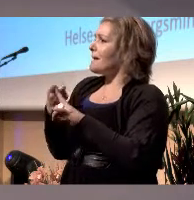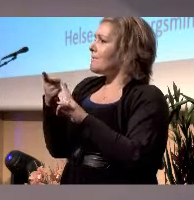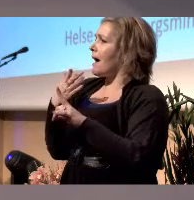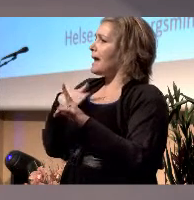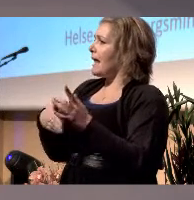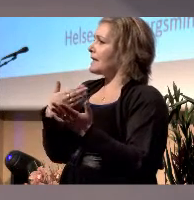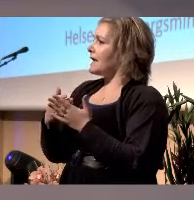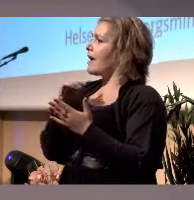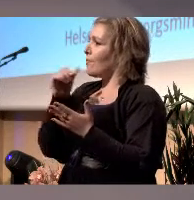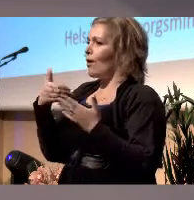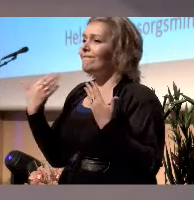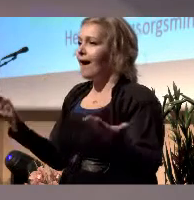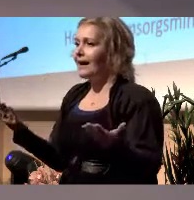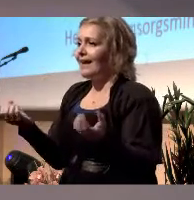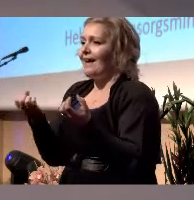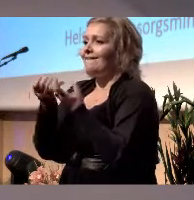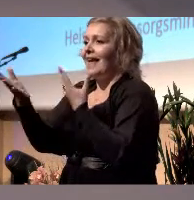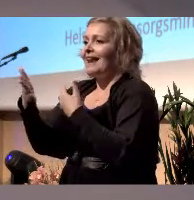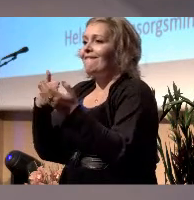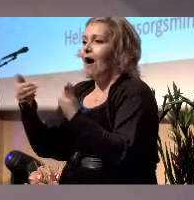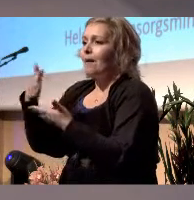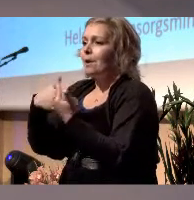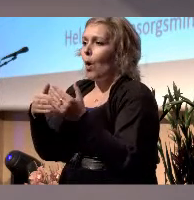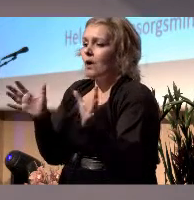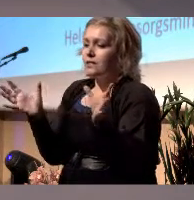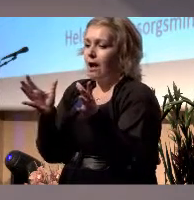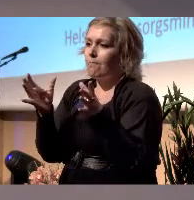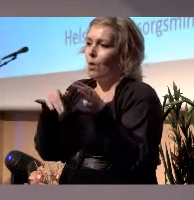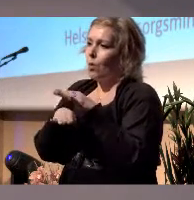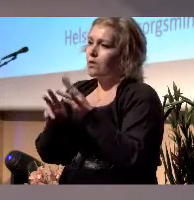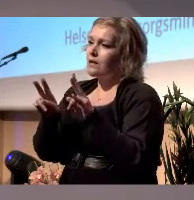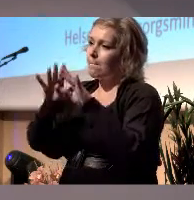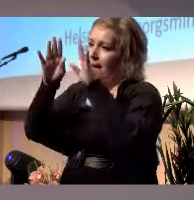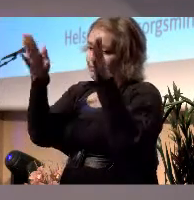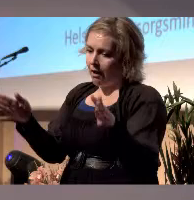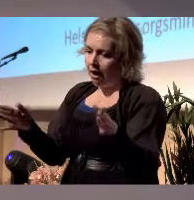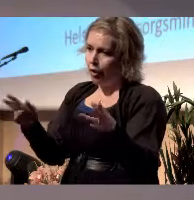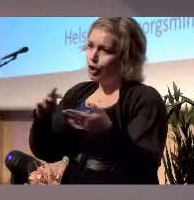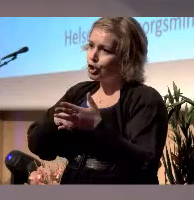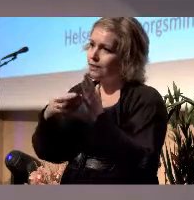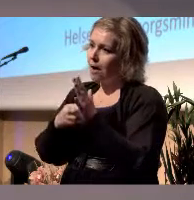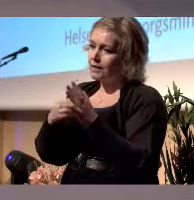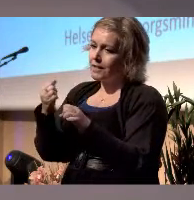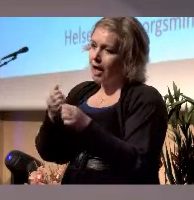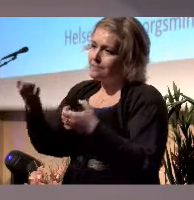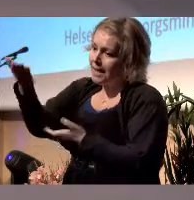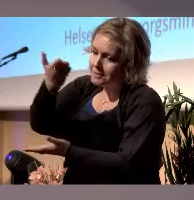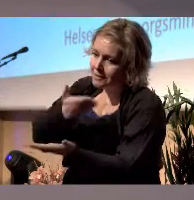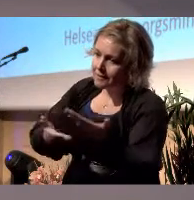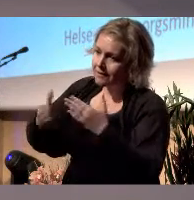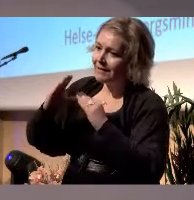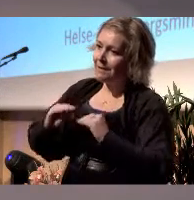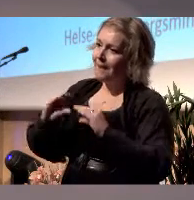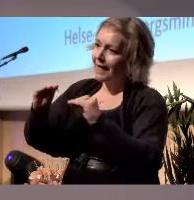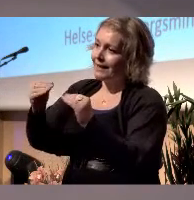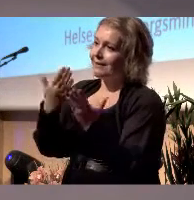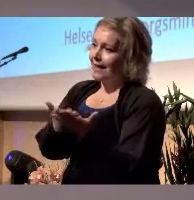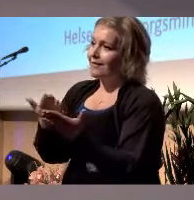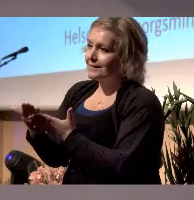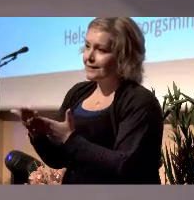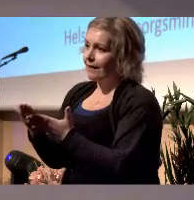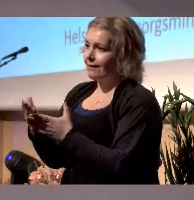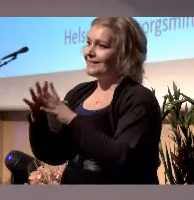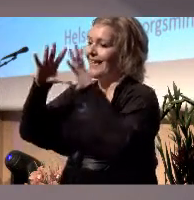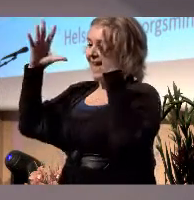primærhelsetjenesten bevarer. Flere fagmiljøer samlet under samme tak og systematisk arbeid for å gi helhetlige tjenester